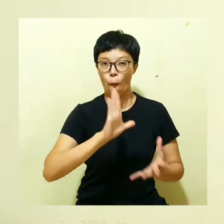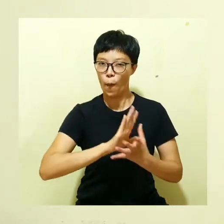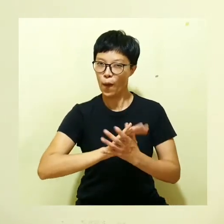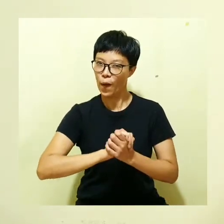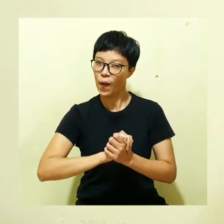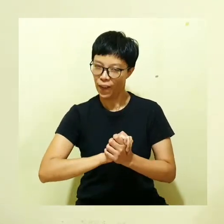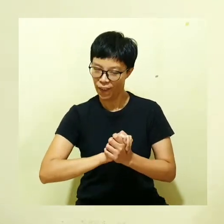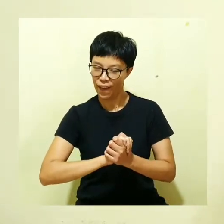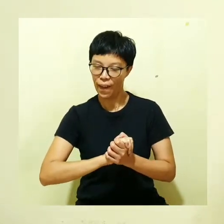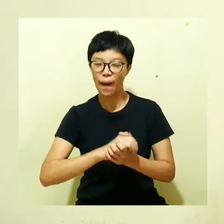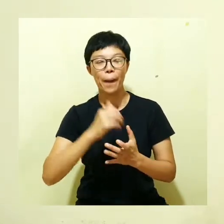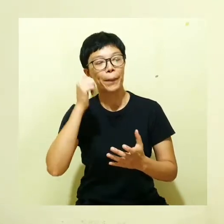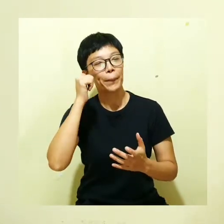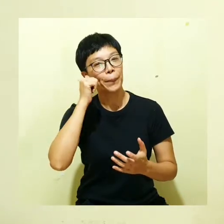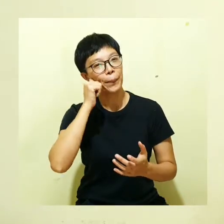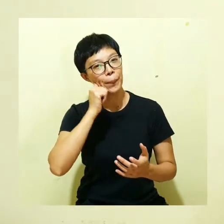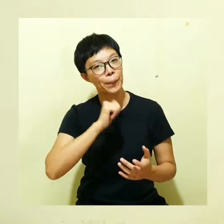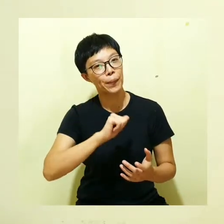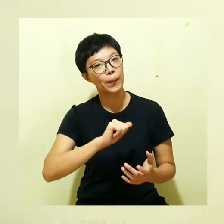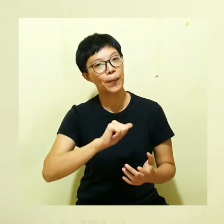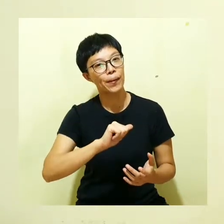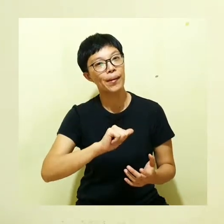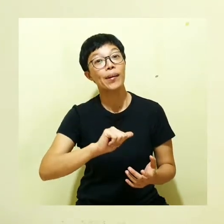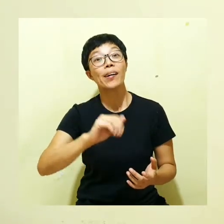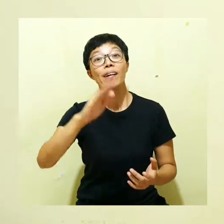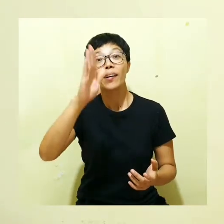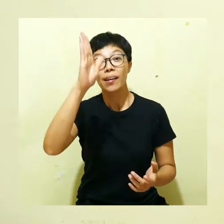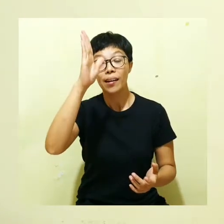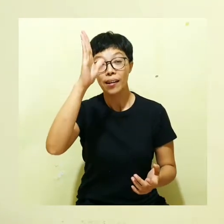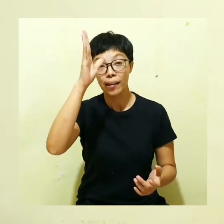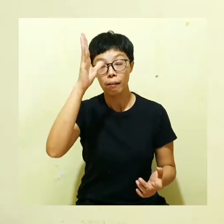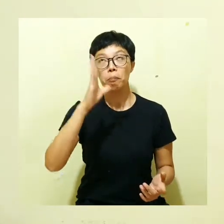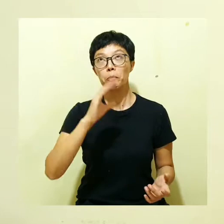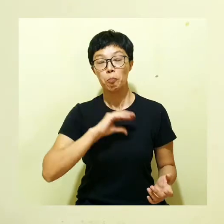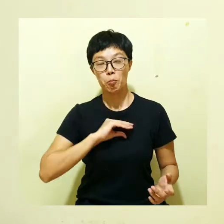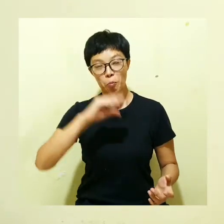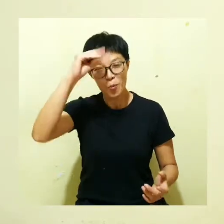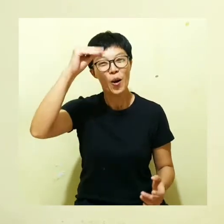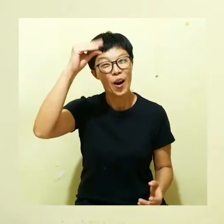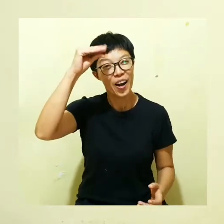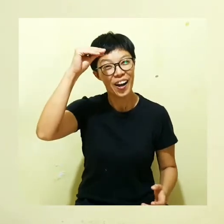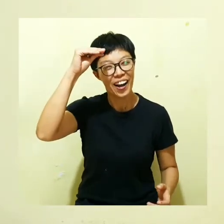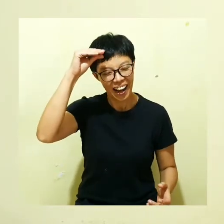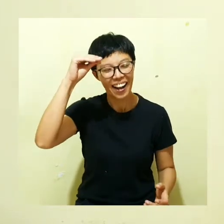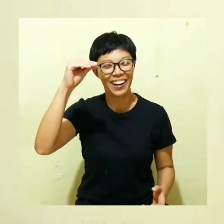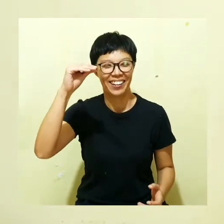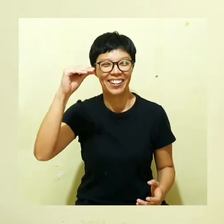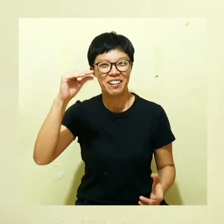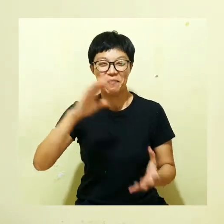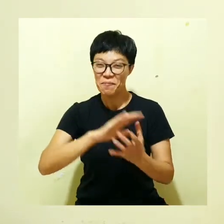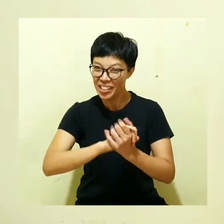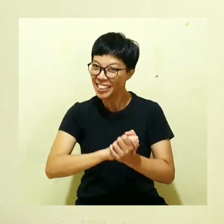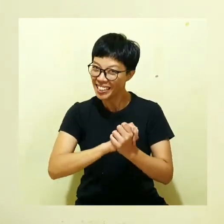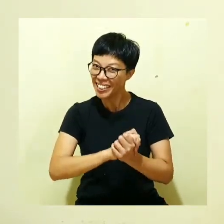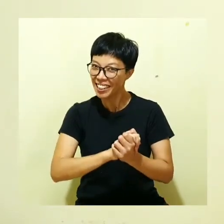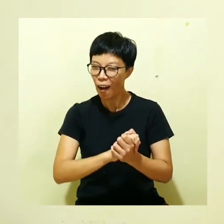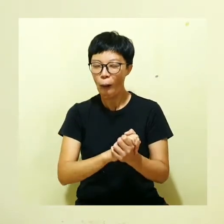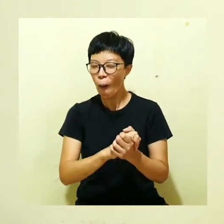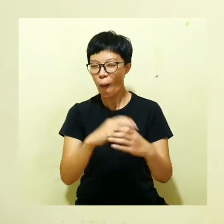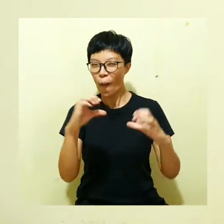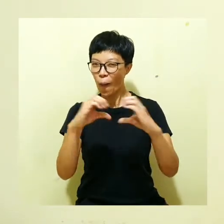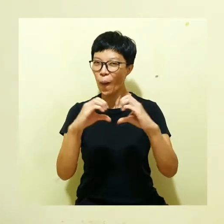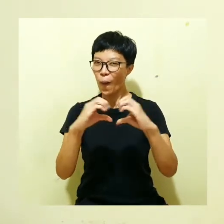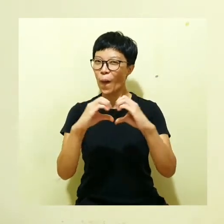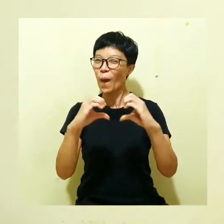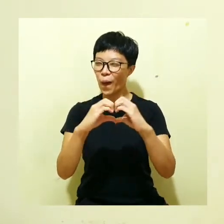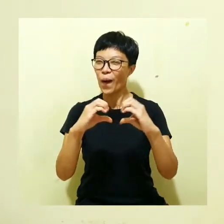是在一个正式的场合，所以他们穿得非常的正式，就是礼服啊，他一定是穿这个蝴蝶